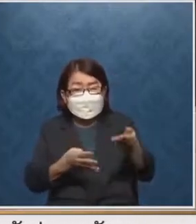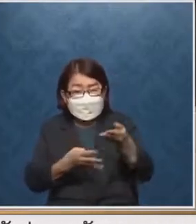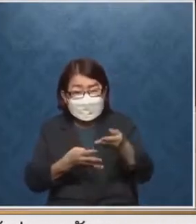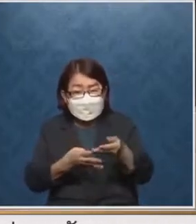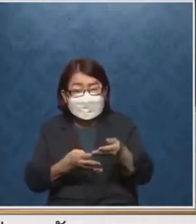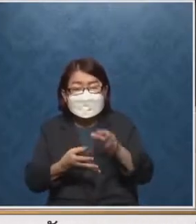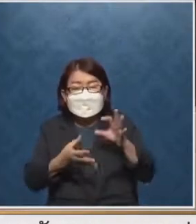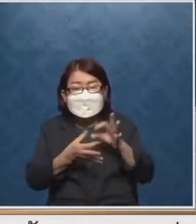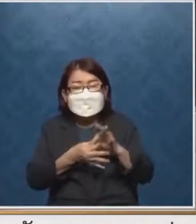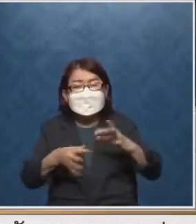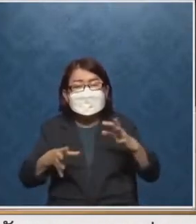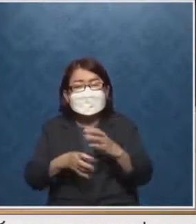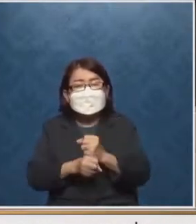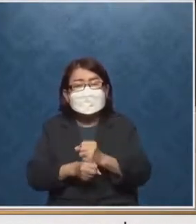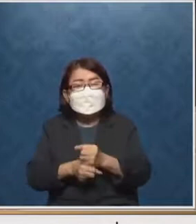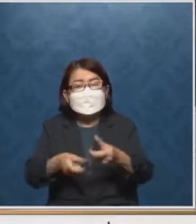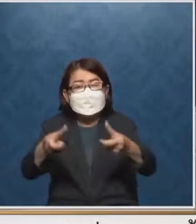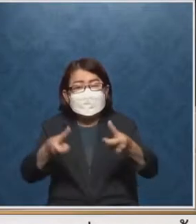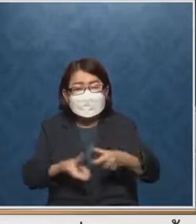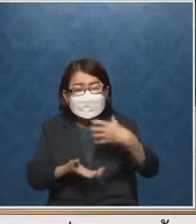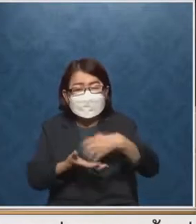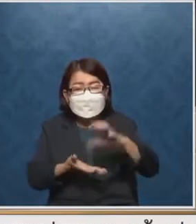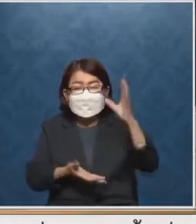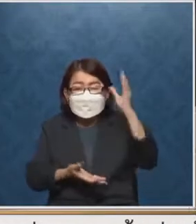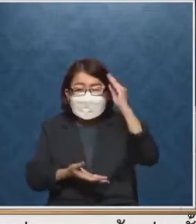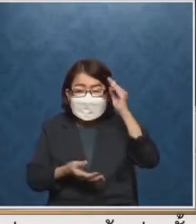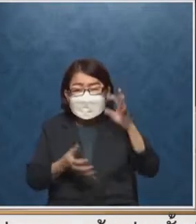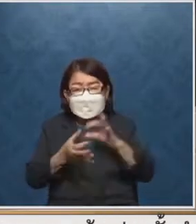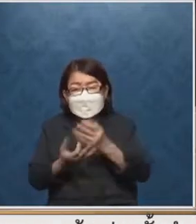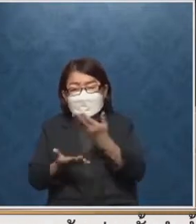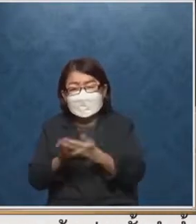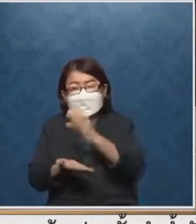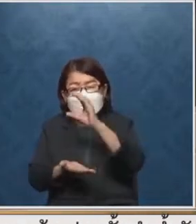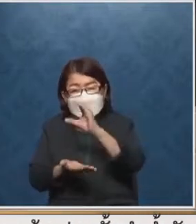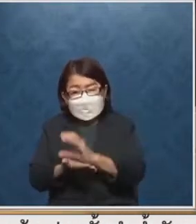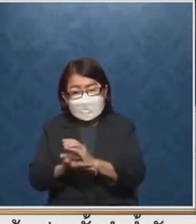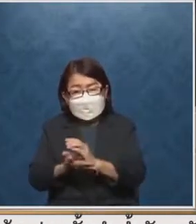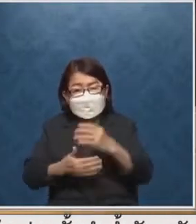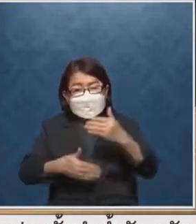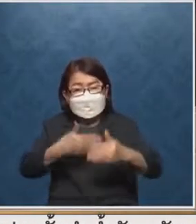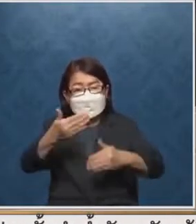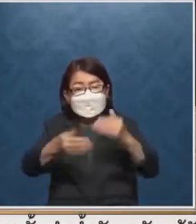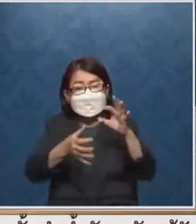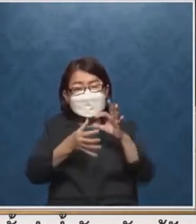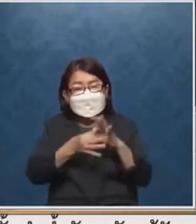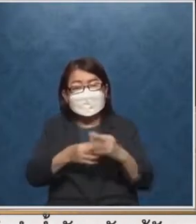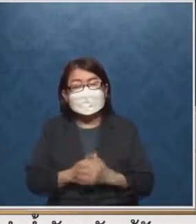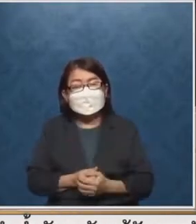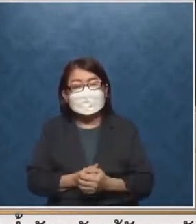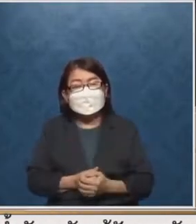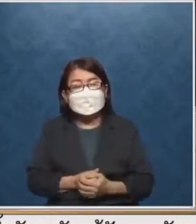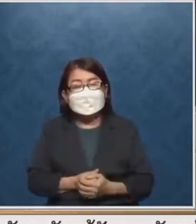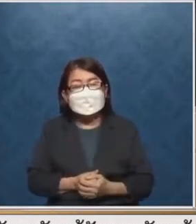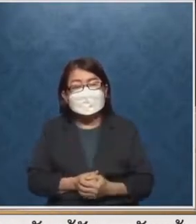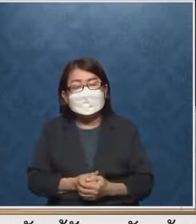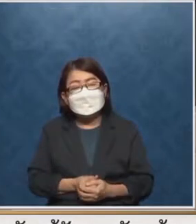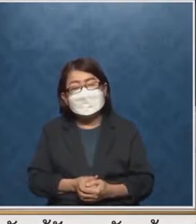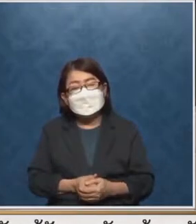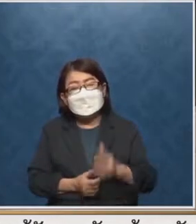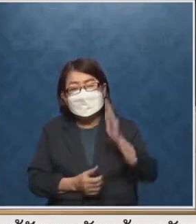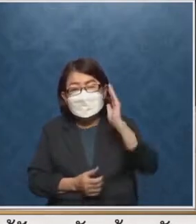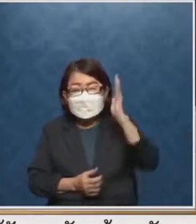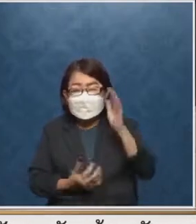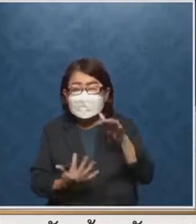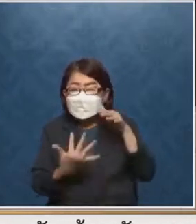งานประจำปี2563กองทุนพัฒนาสื่อปลอดภัยและสร้างสรรค์ถ้าสมาชิก